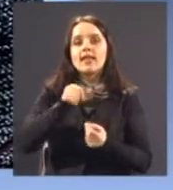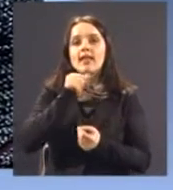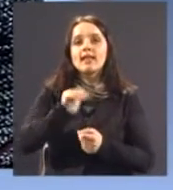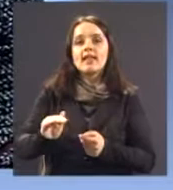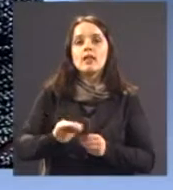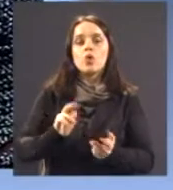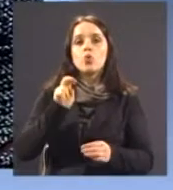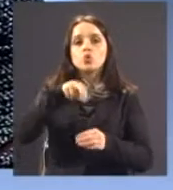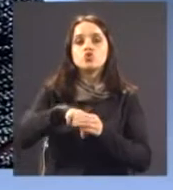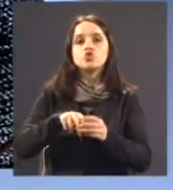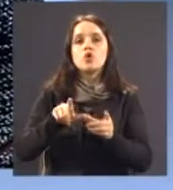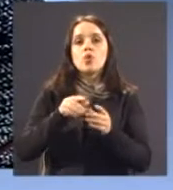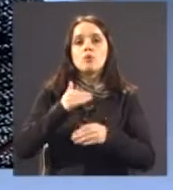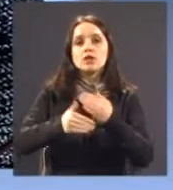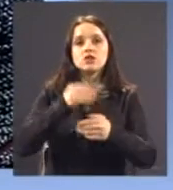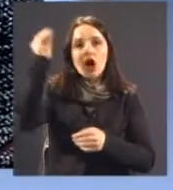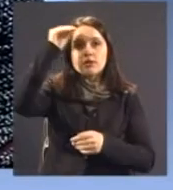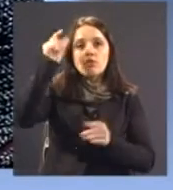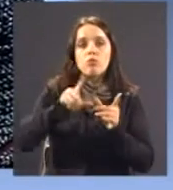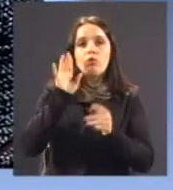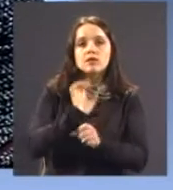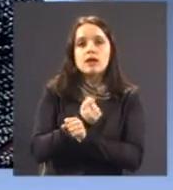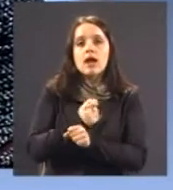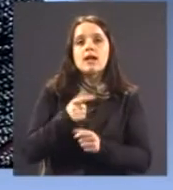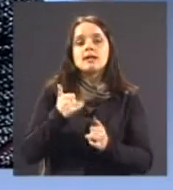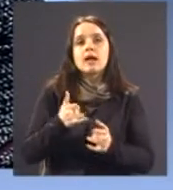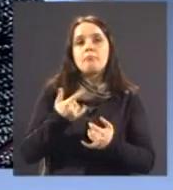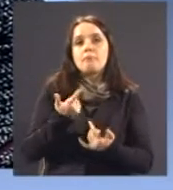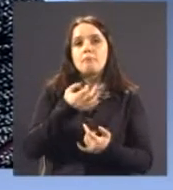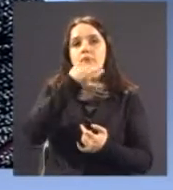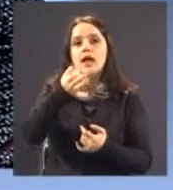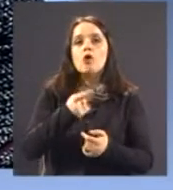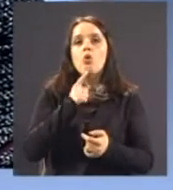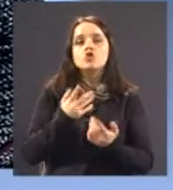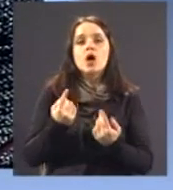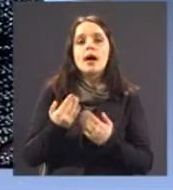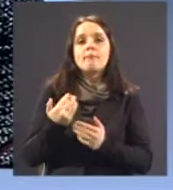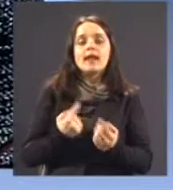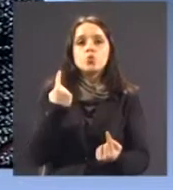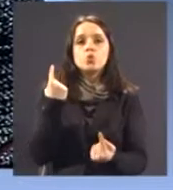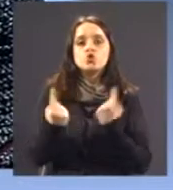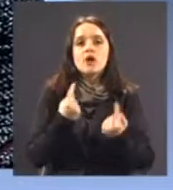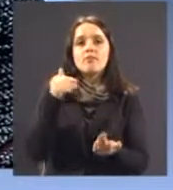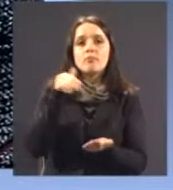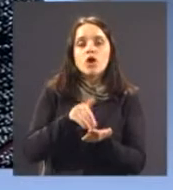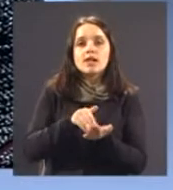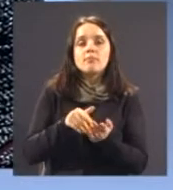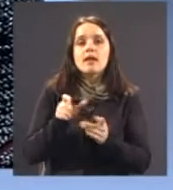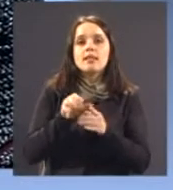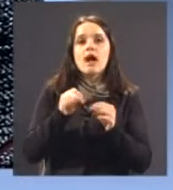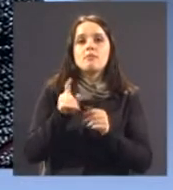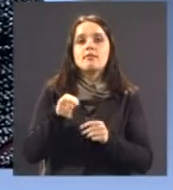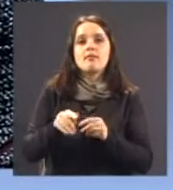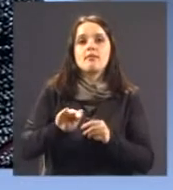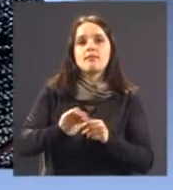obrazovni proces Bosne i Hercegovine, nameće se pitanje koji su to preduslovi sve potrebni da bi se iz djeteta izvukao maksimum. U